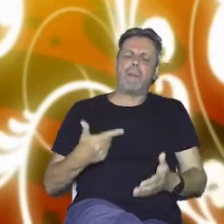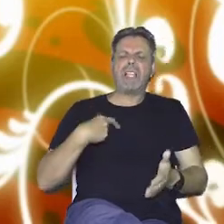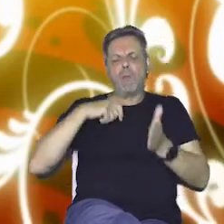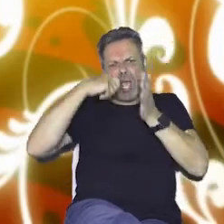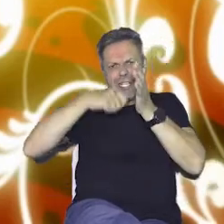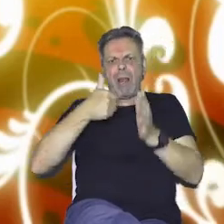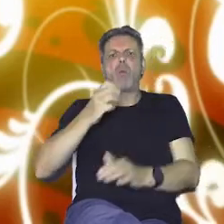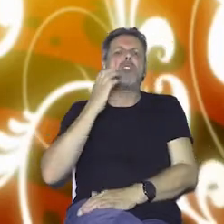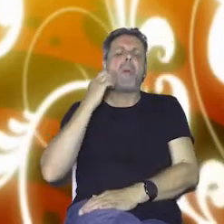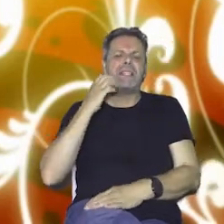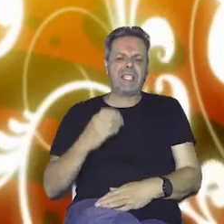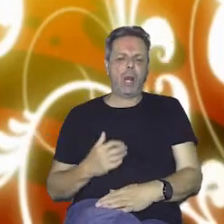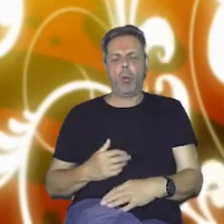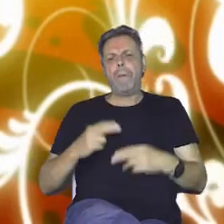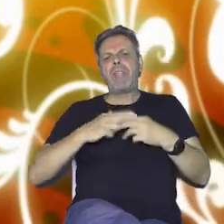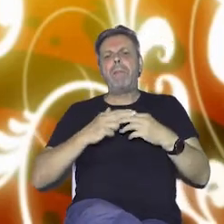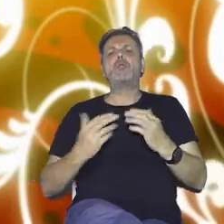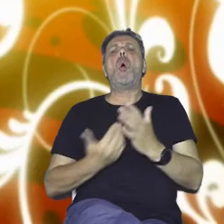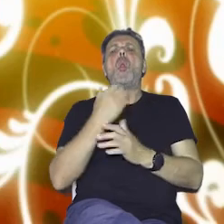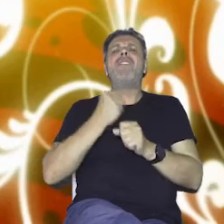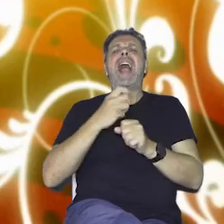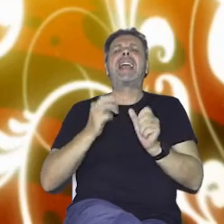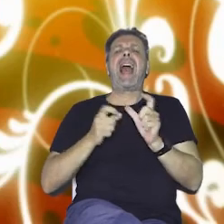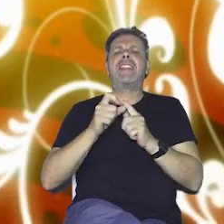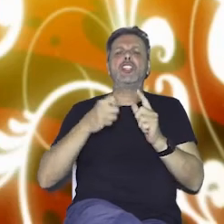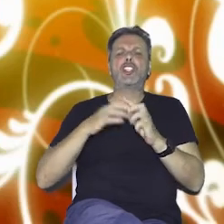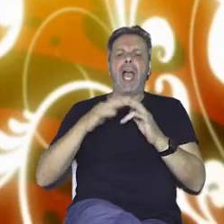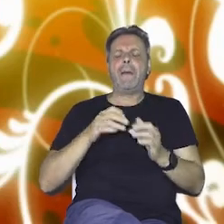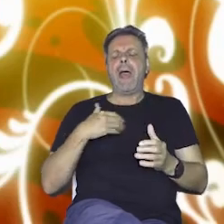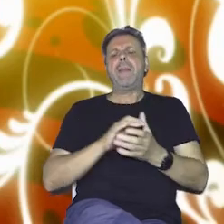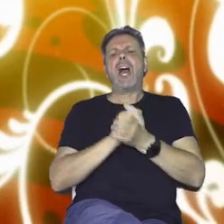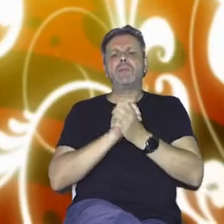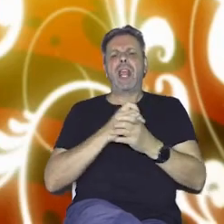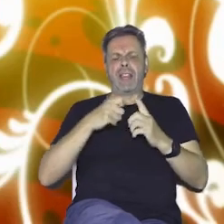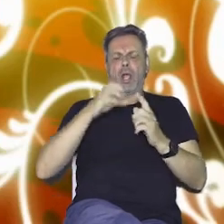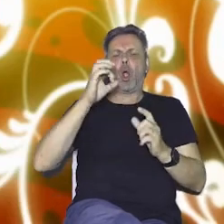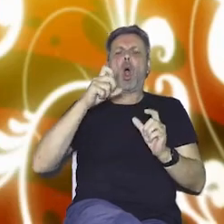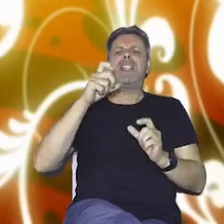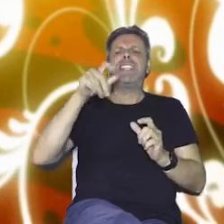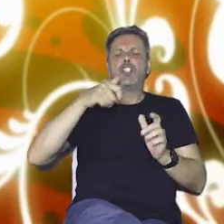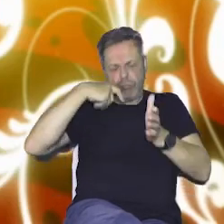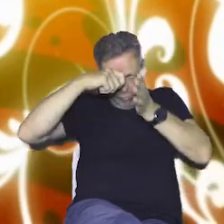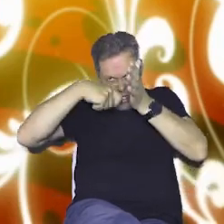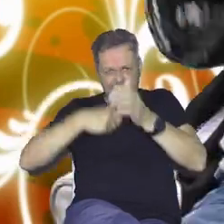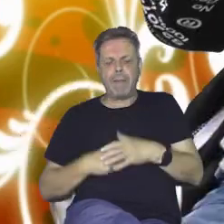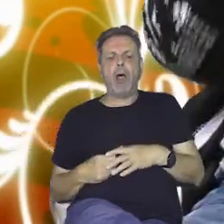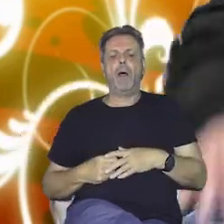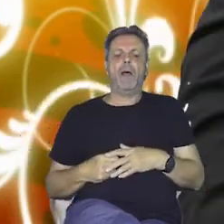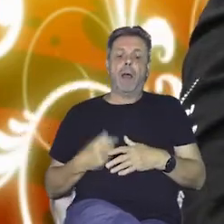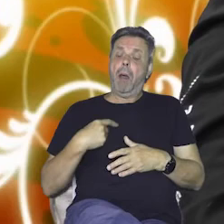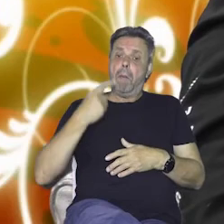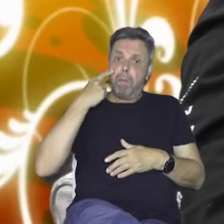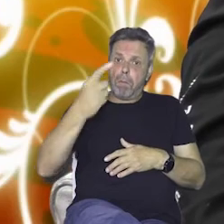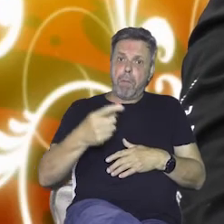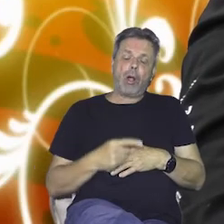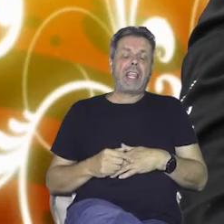jednom selu kraj Nove Gradiške, naš prijatelj Jan Kocić je bio snimio taj spot, pa eto da pogledamo